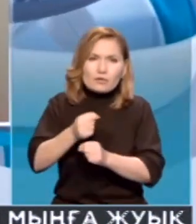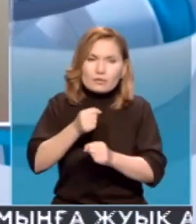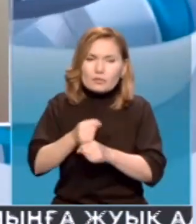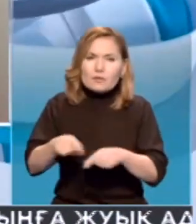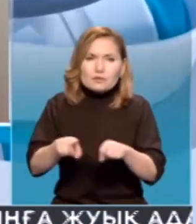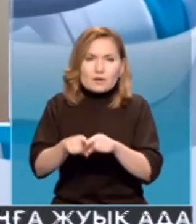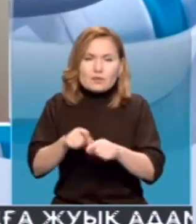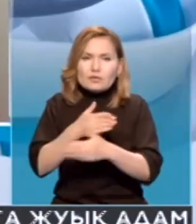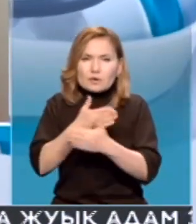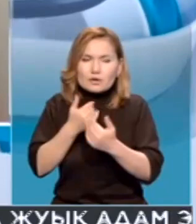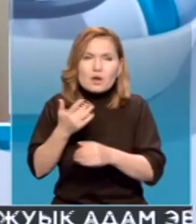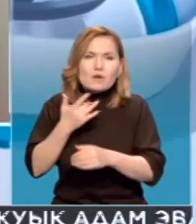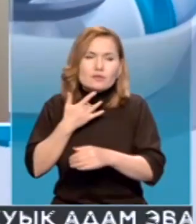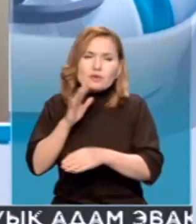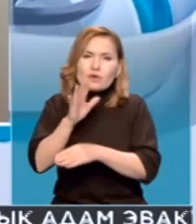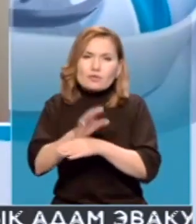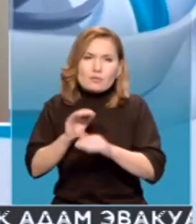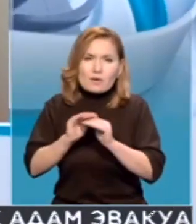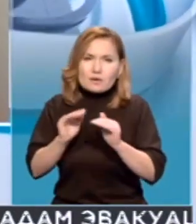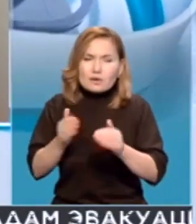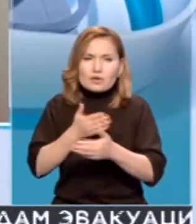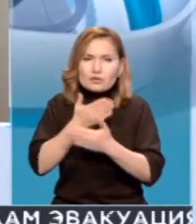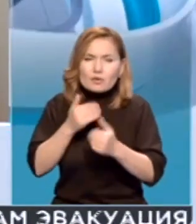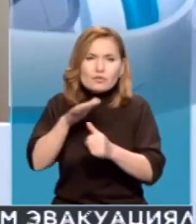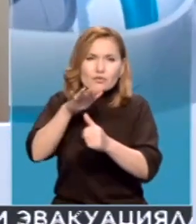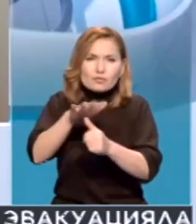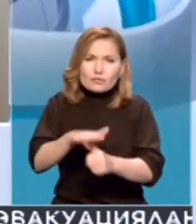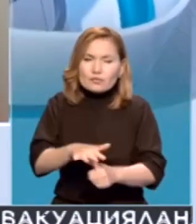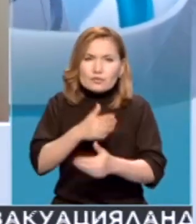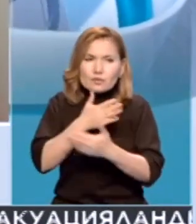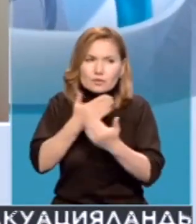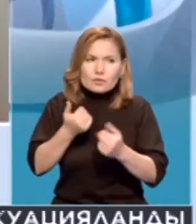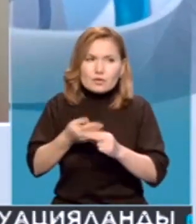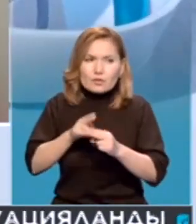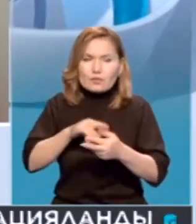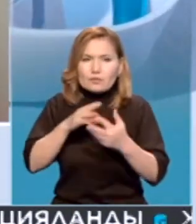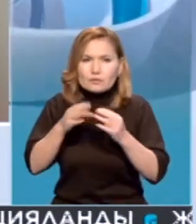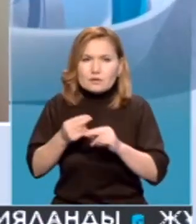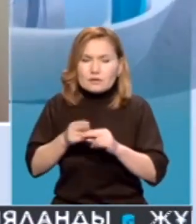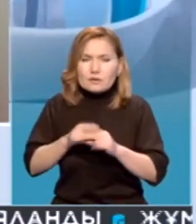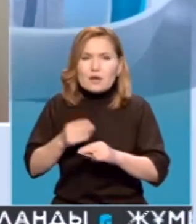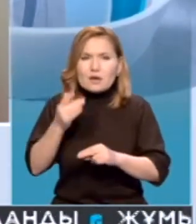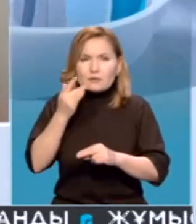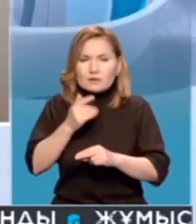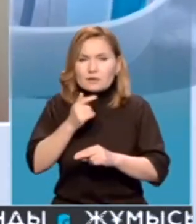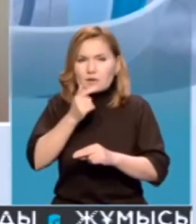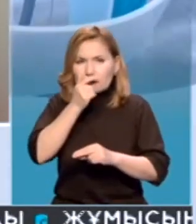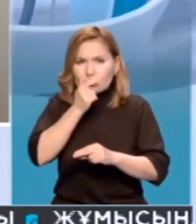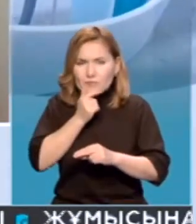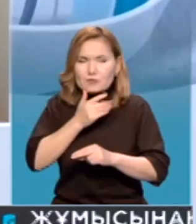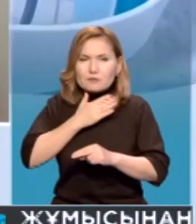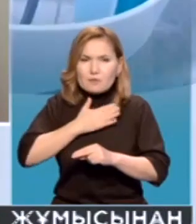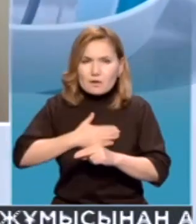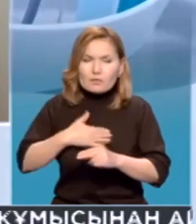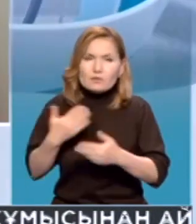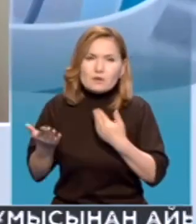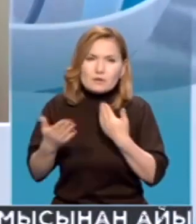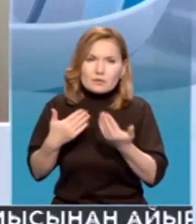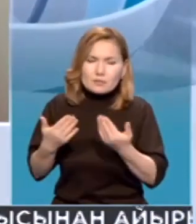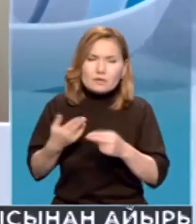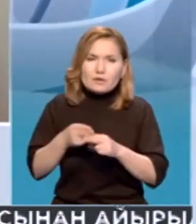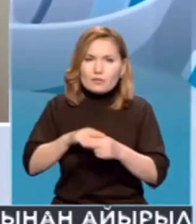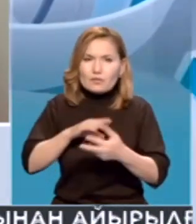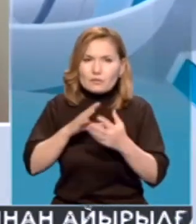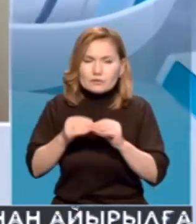ондай ұрсып не қылды деген жоқ. Мен балам қазір 4-тен 5-ке қарады ғой. Ол түсіне сөйлей алады ғой енді.